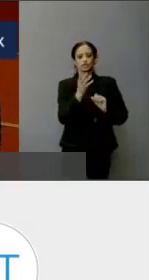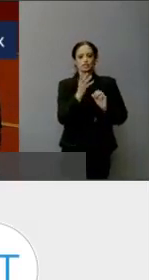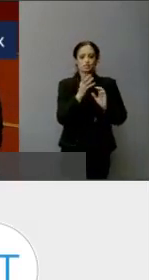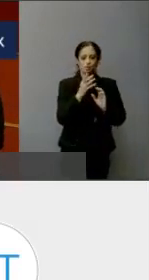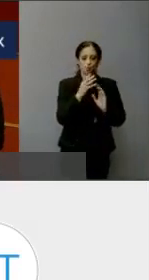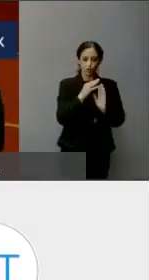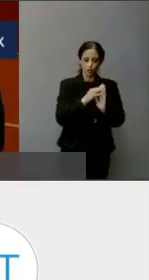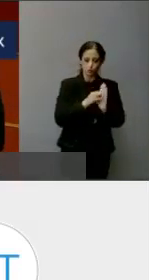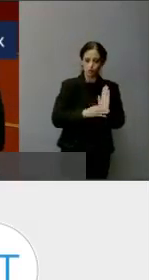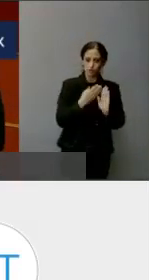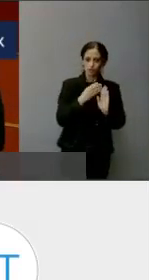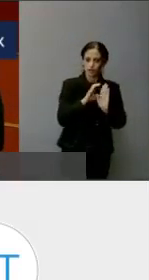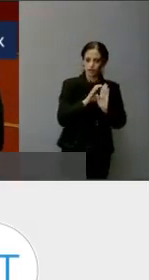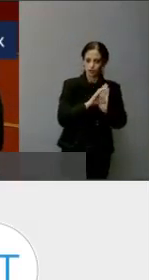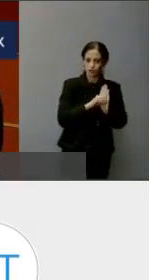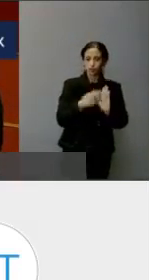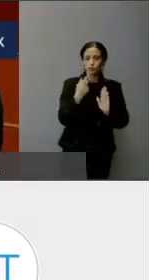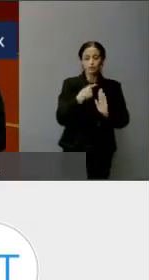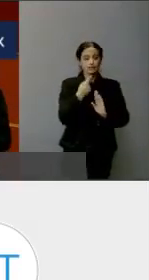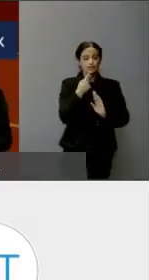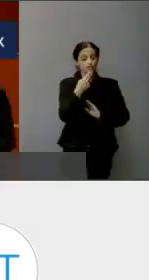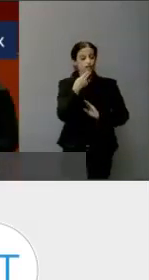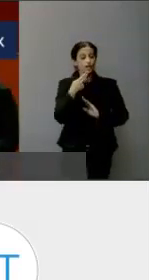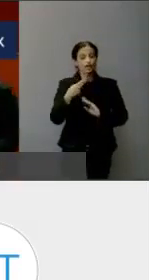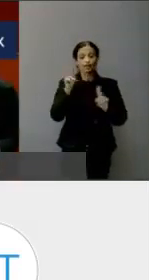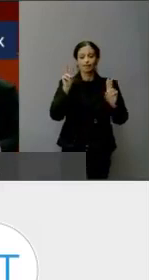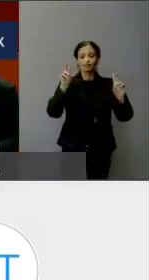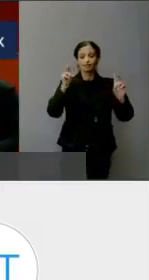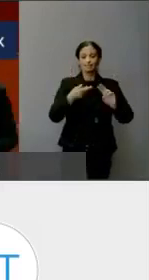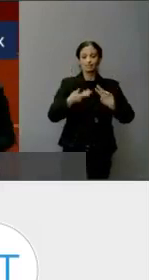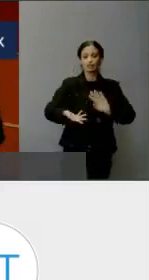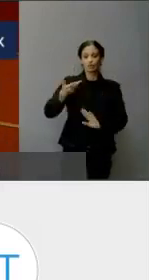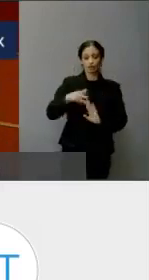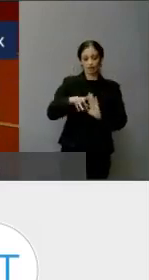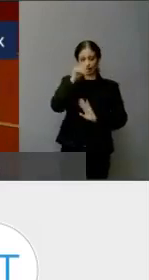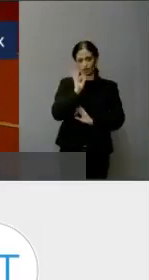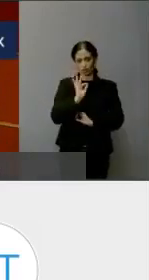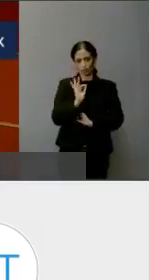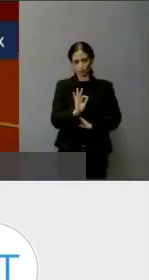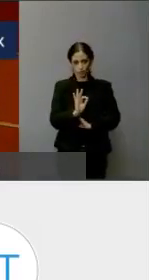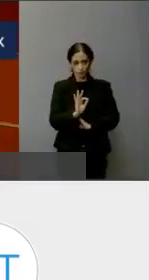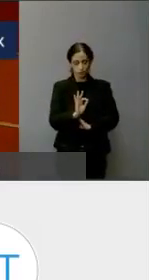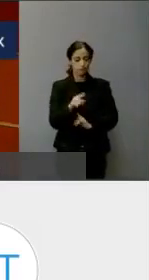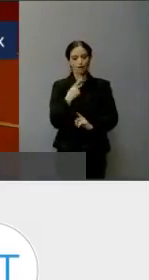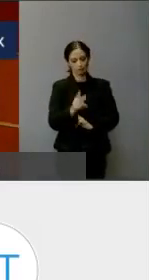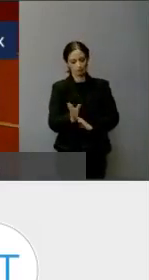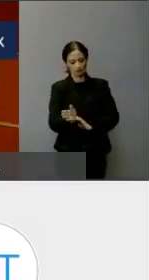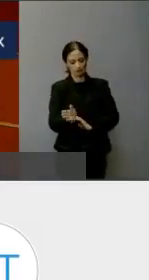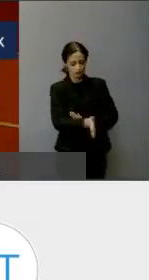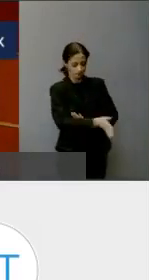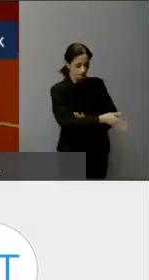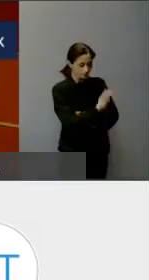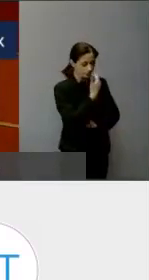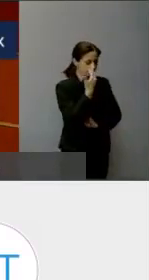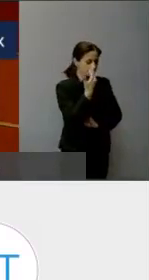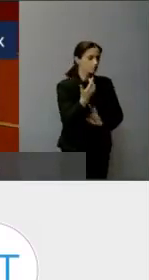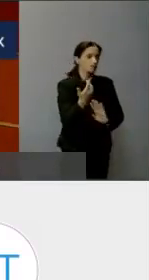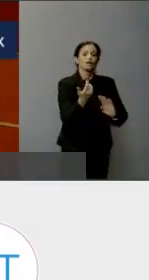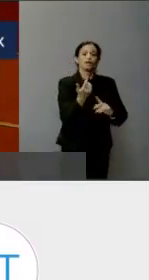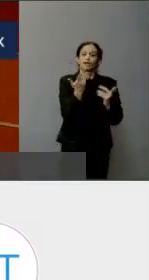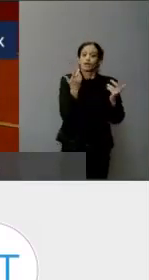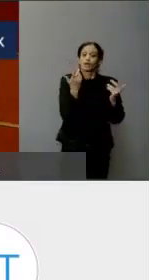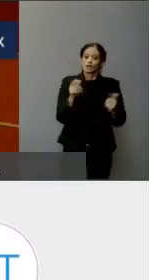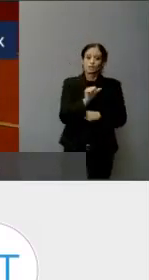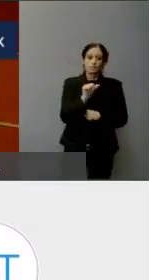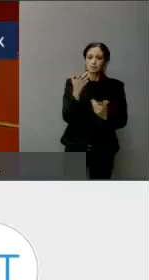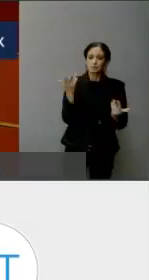dice che i titoli nobiliari non sono riconosciuti ma non c'è solo questo cioè di peggio prima di tutto la ragione della della sensa